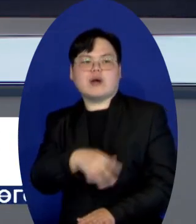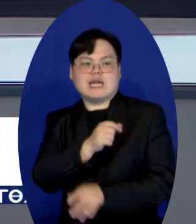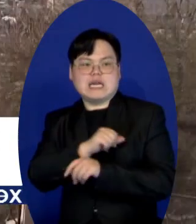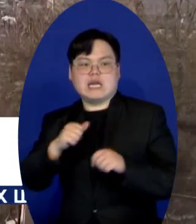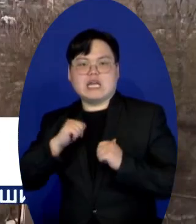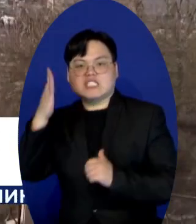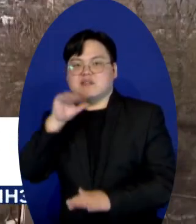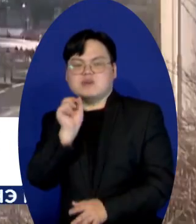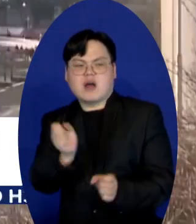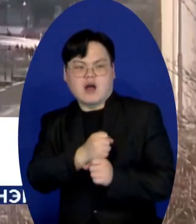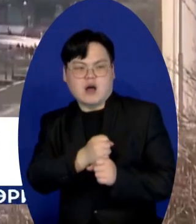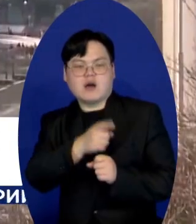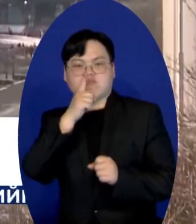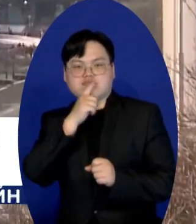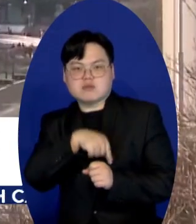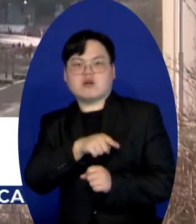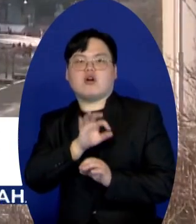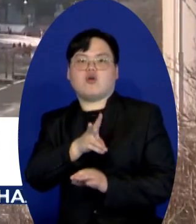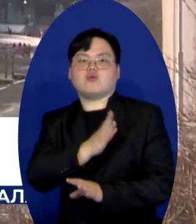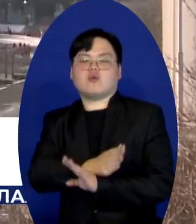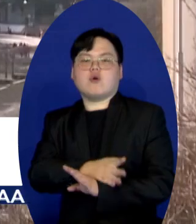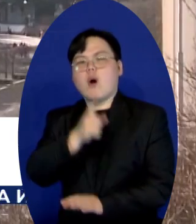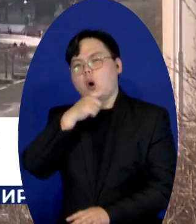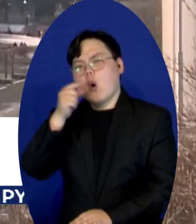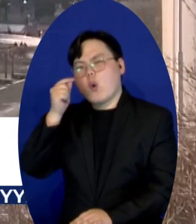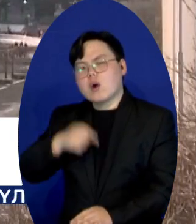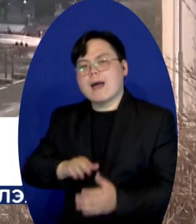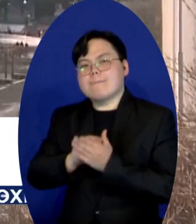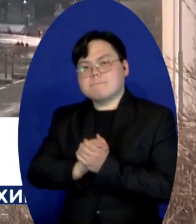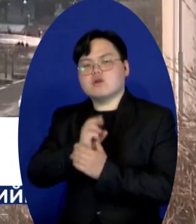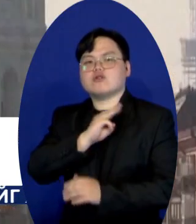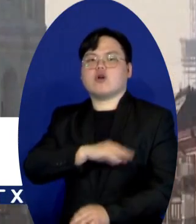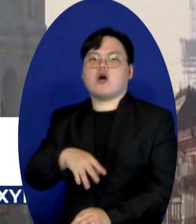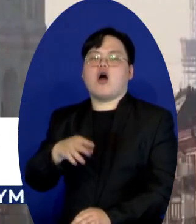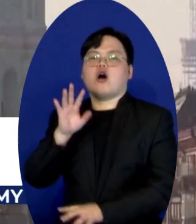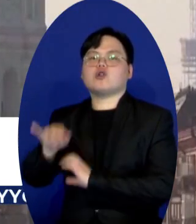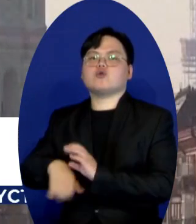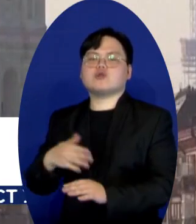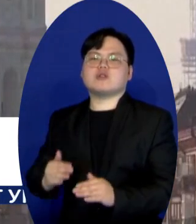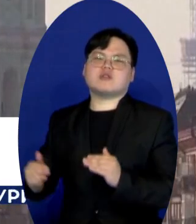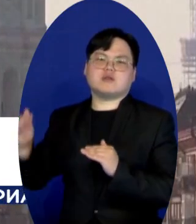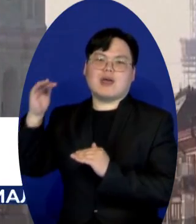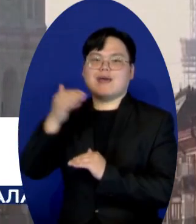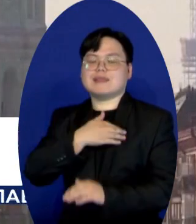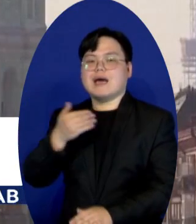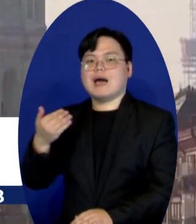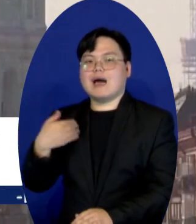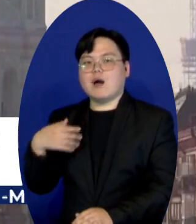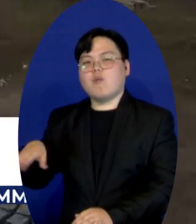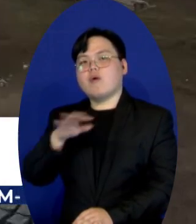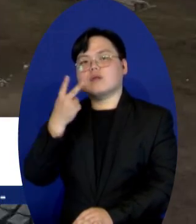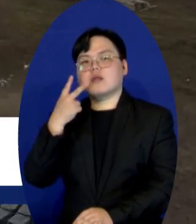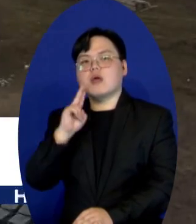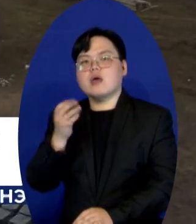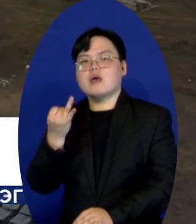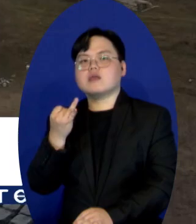байна. Украинтай өв санаа нэгтэй байгаагаа харуулах зорилгоор тус улсад айлчж байгаа олон улсын өндөр албаныхан бүгд шахам нийслэл